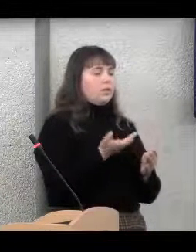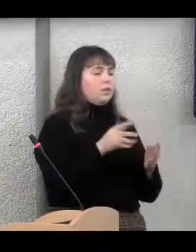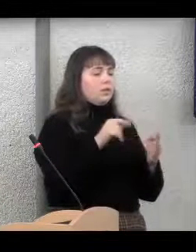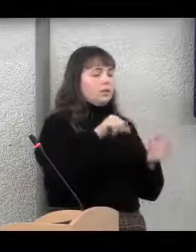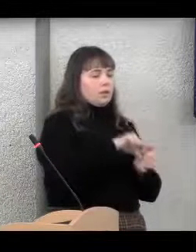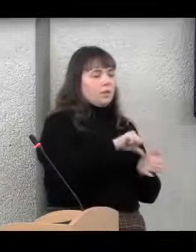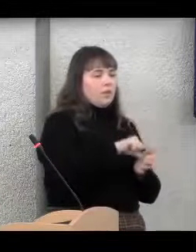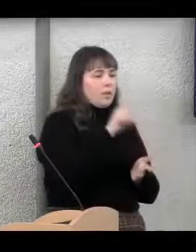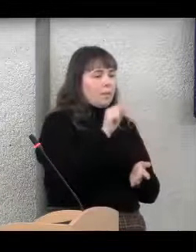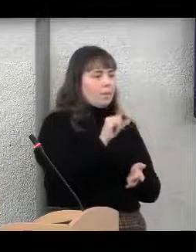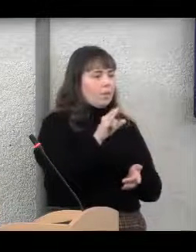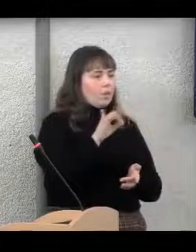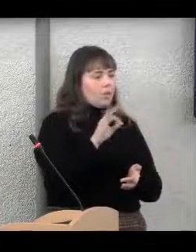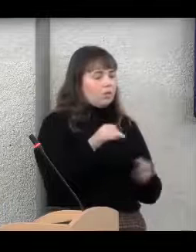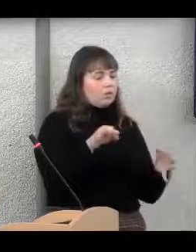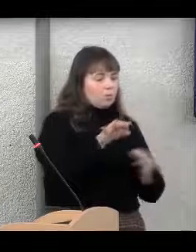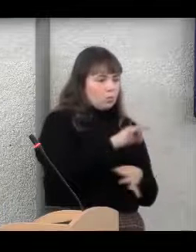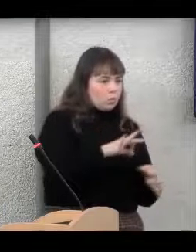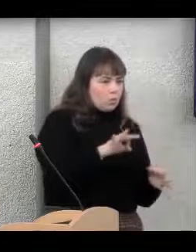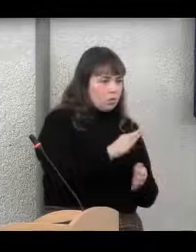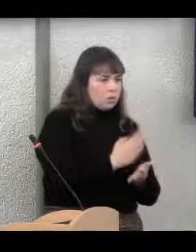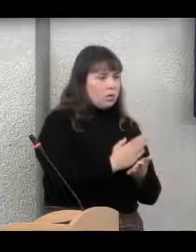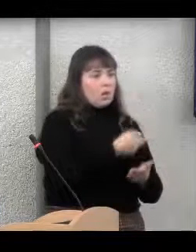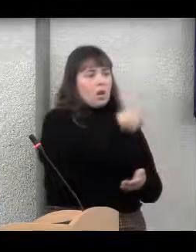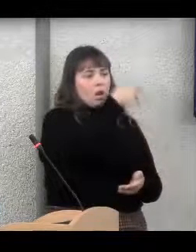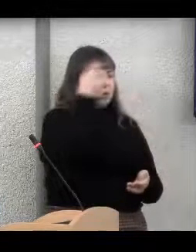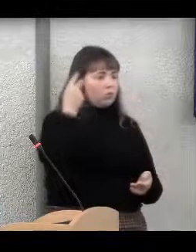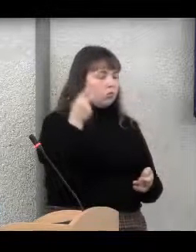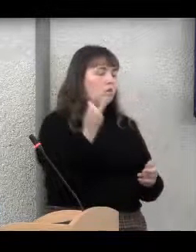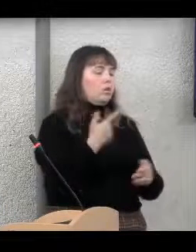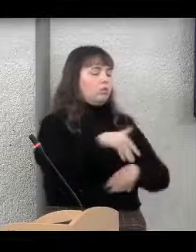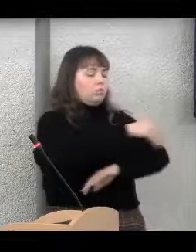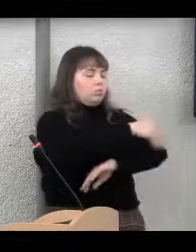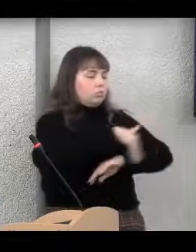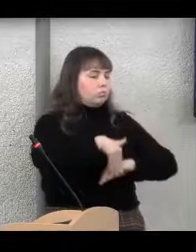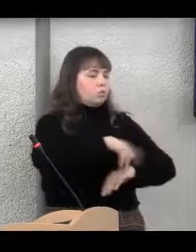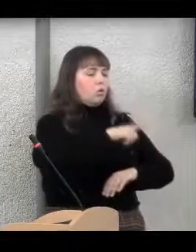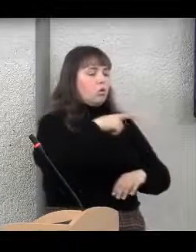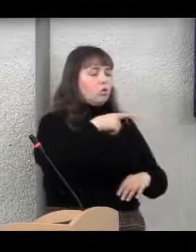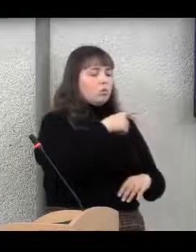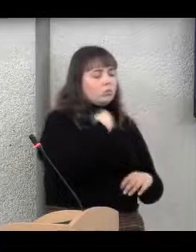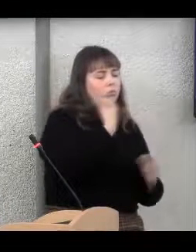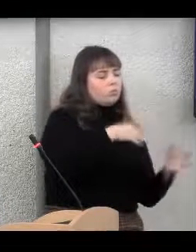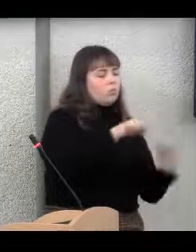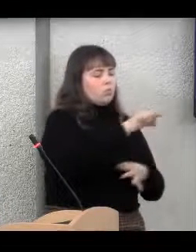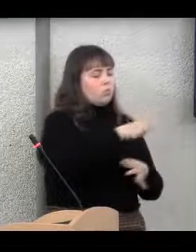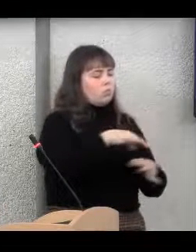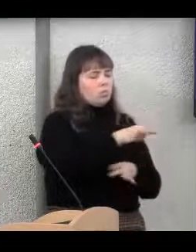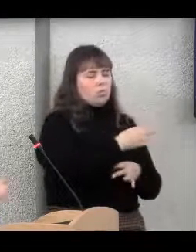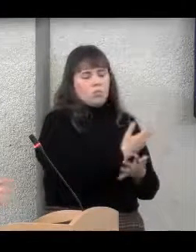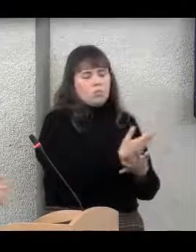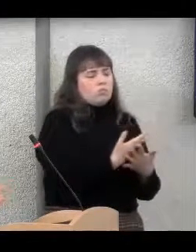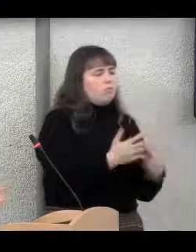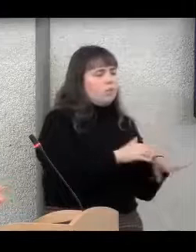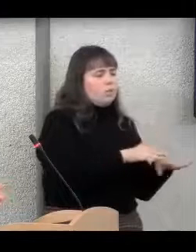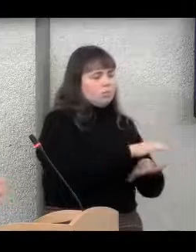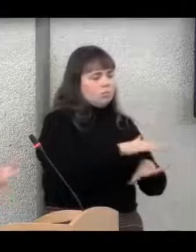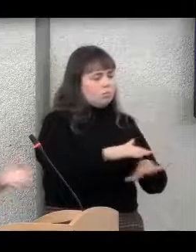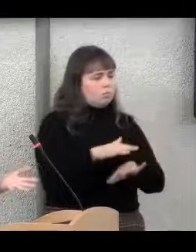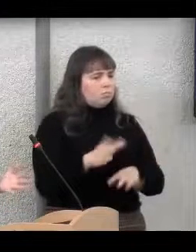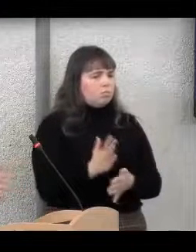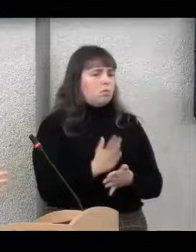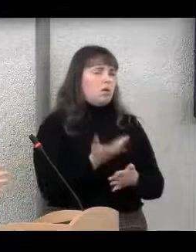mano kolegė minėjo, šiuo metu tiek Lietuvoje, tiek užsienyje vyksta daug pilotinių projektų, kurie yra saugus